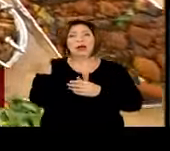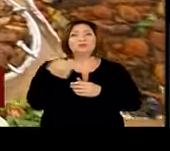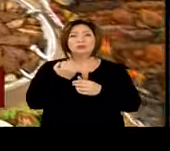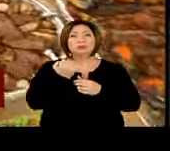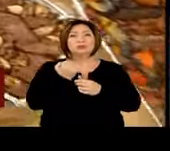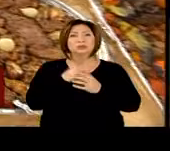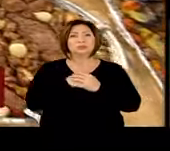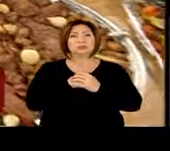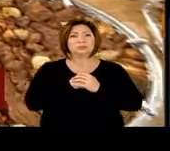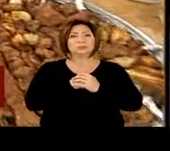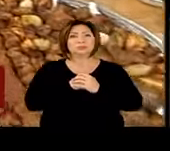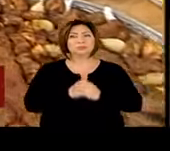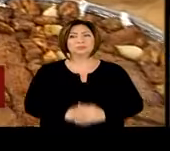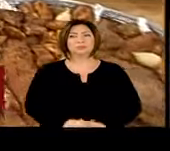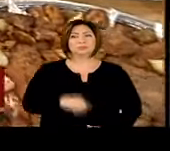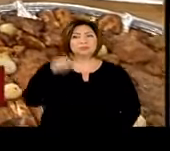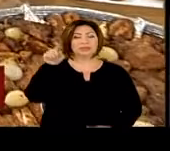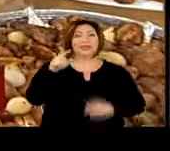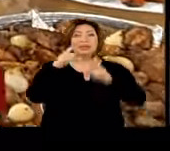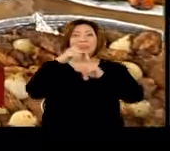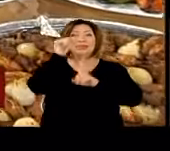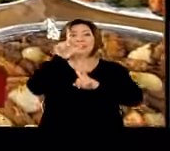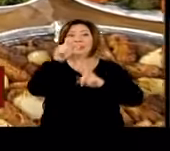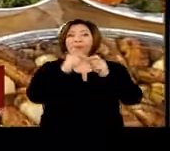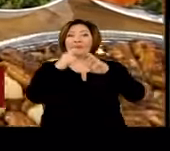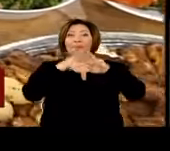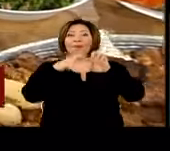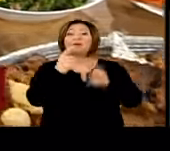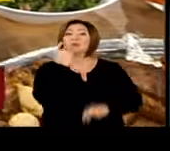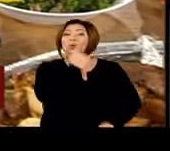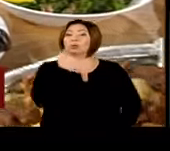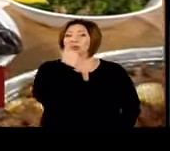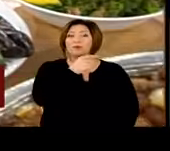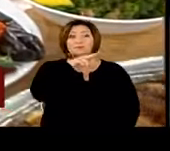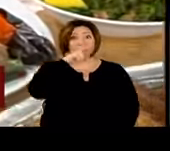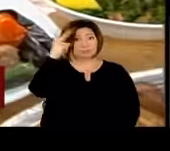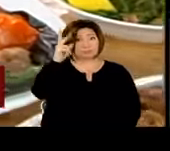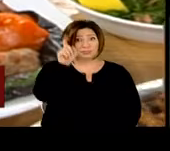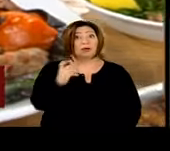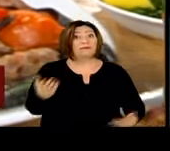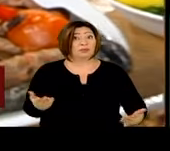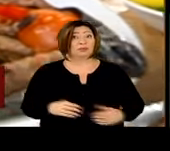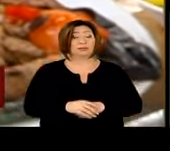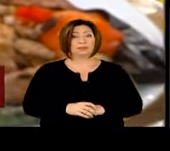almışız tabakta? Şurada dilber dudağı. Dilber dudağı mı Fransız? Evet.